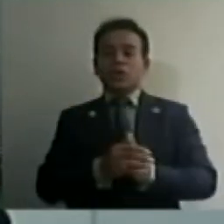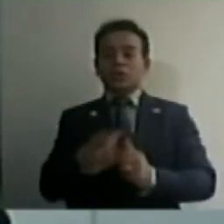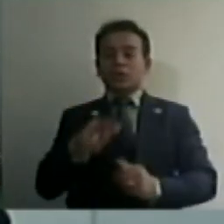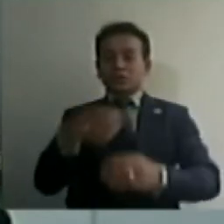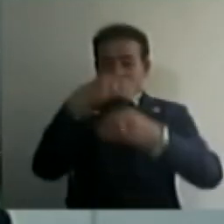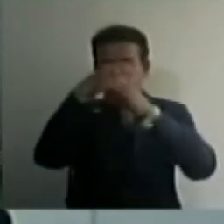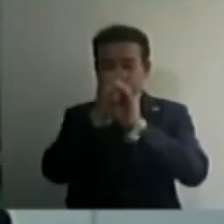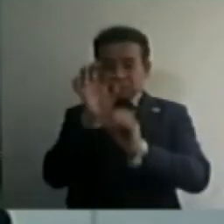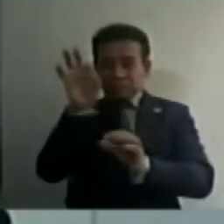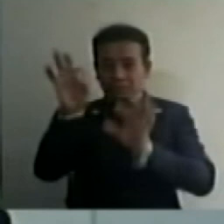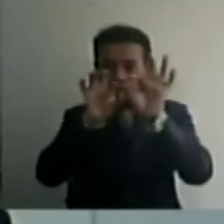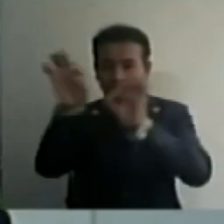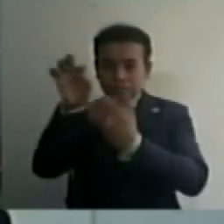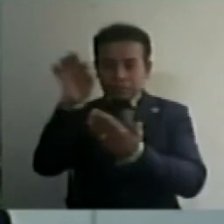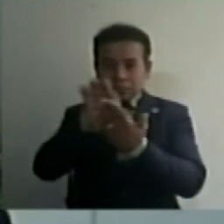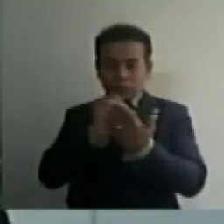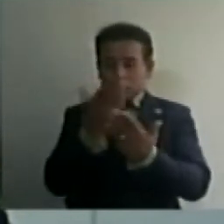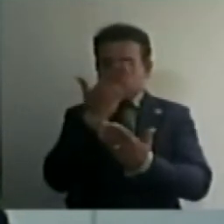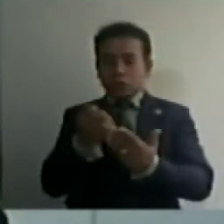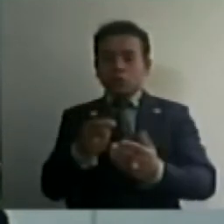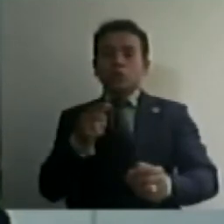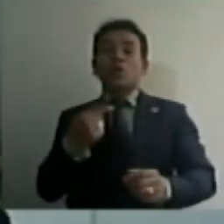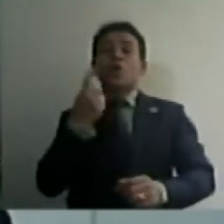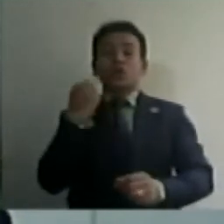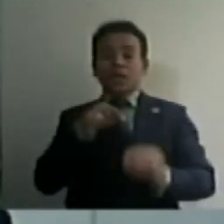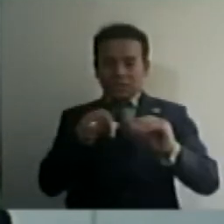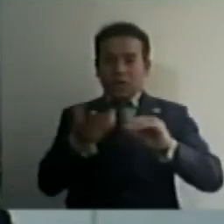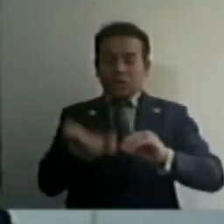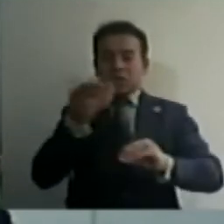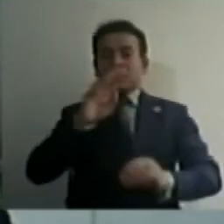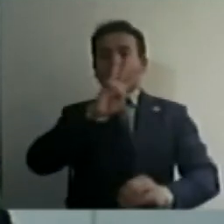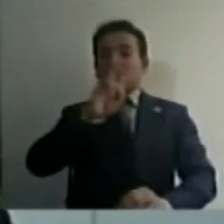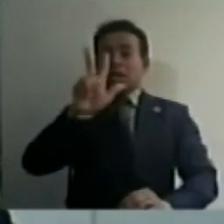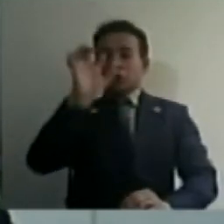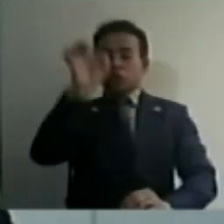বেশি, এবং যে পরীক্ষা করা হয়েছে গত 24 ঘন্টায় তা